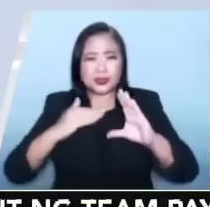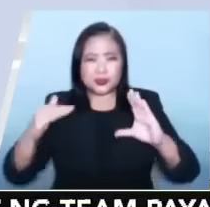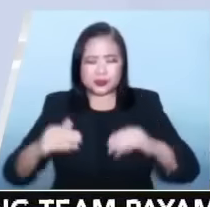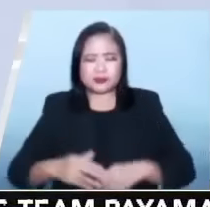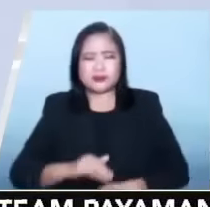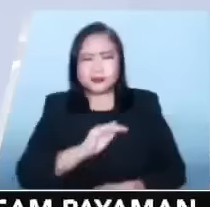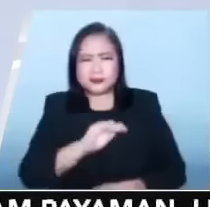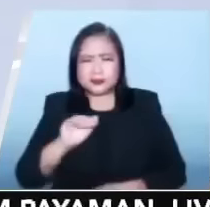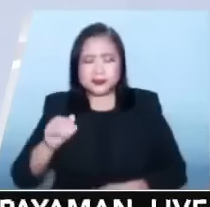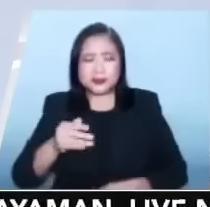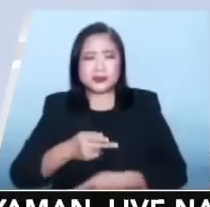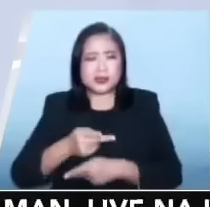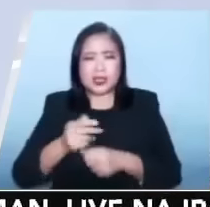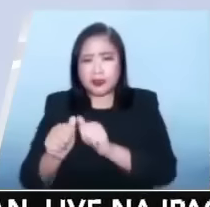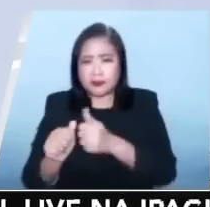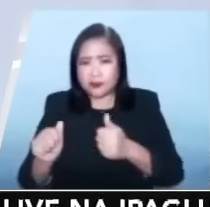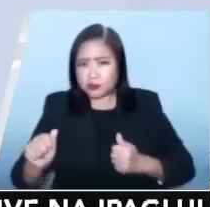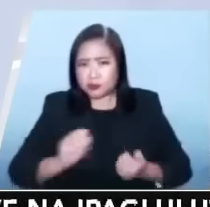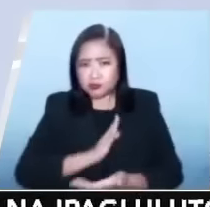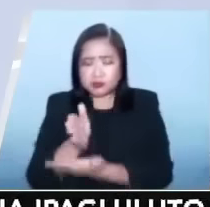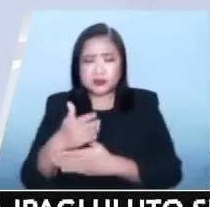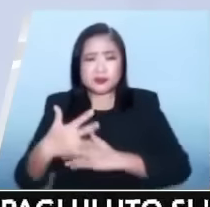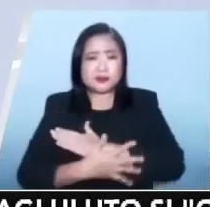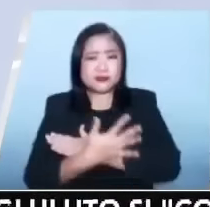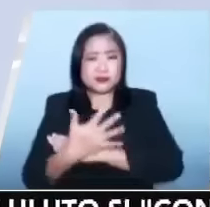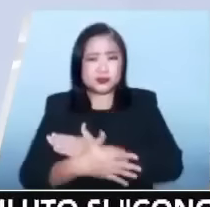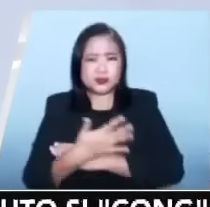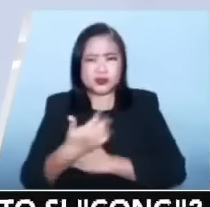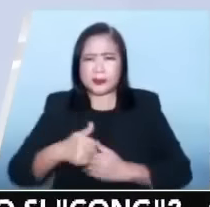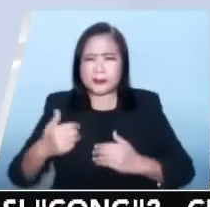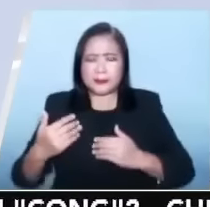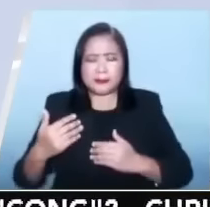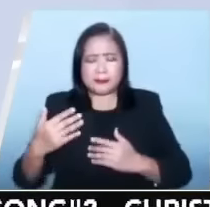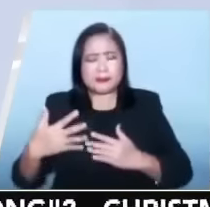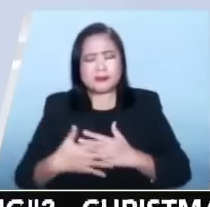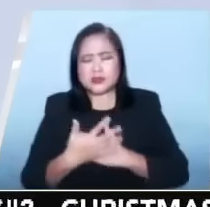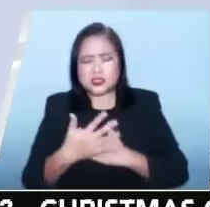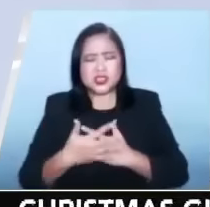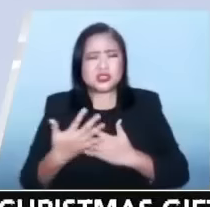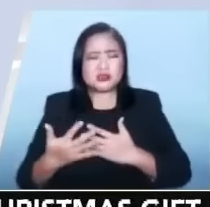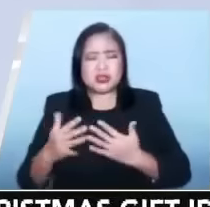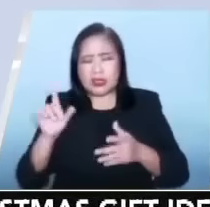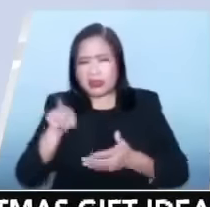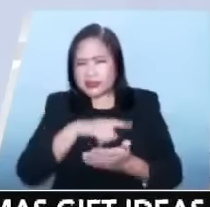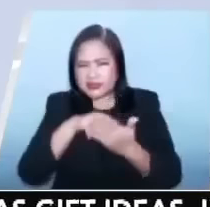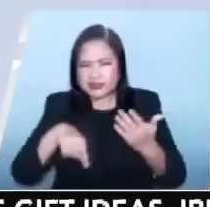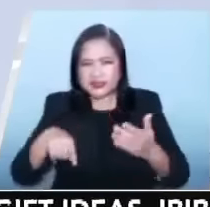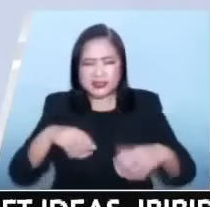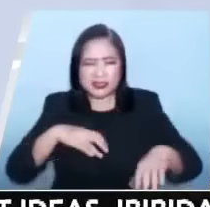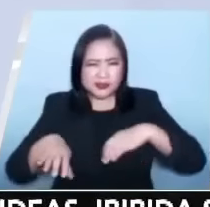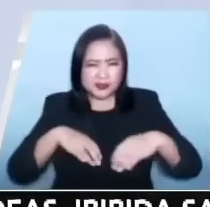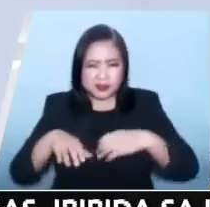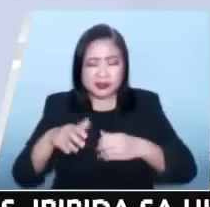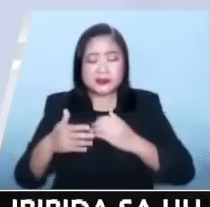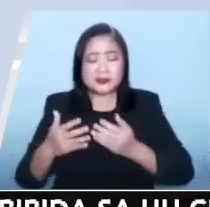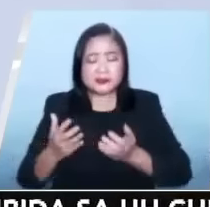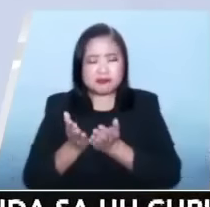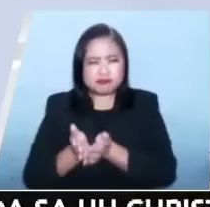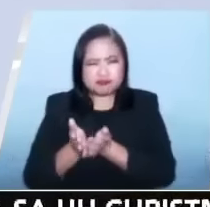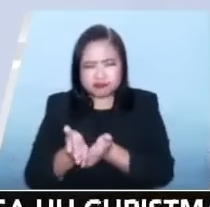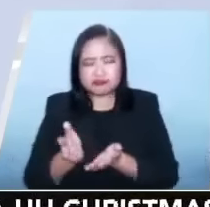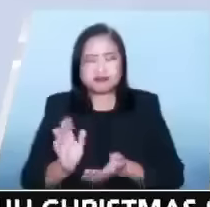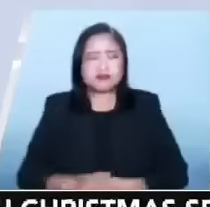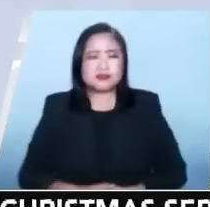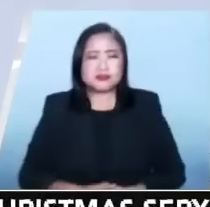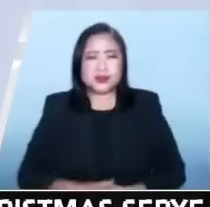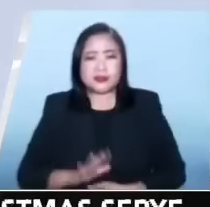muna magtungo sa baybayin o sa mga beach at kanselihin na rin po muna ang mga aktibidad sa laot. Base sa 5 a.m. bulletin ng PAGASA, nakataas